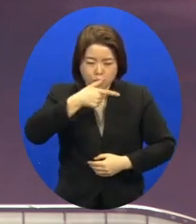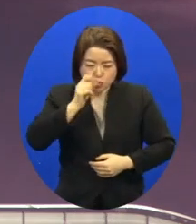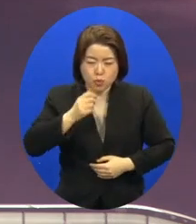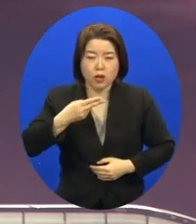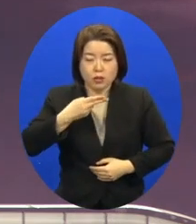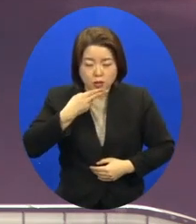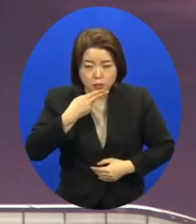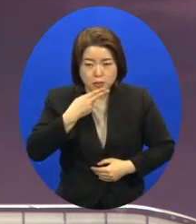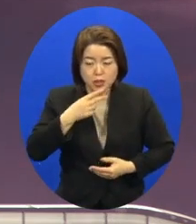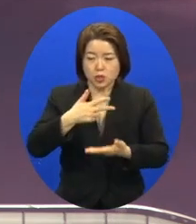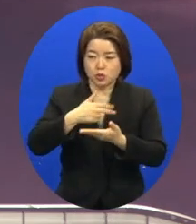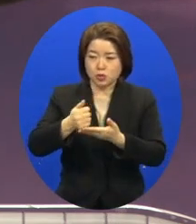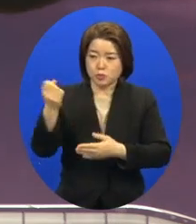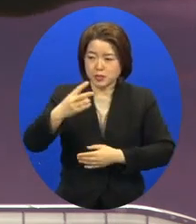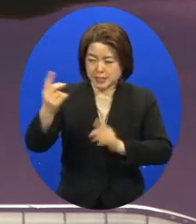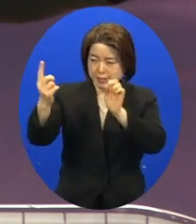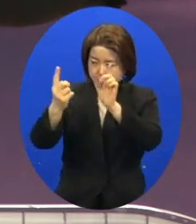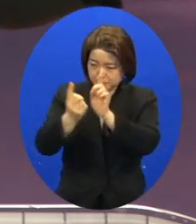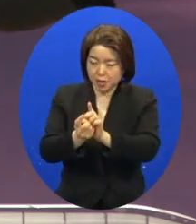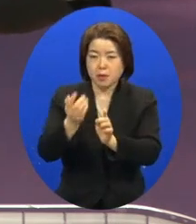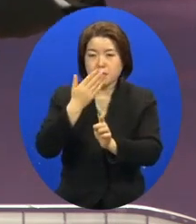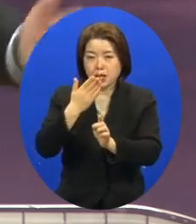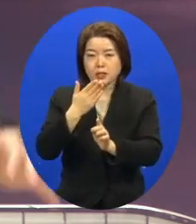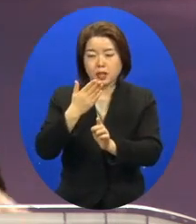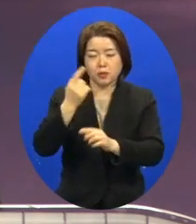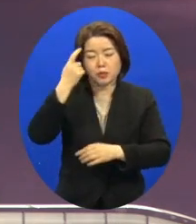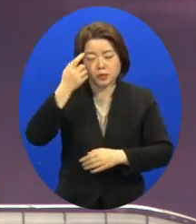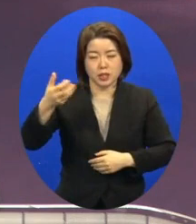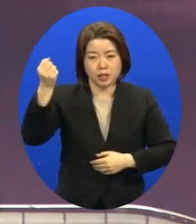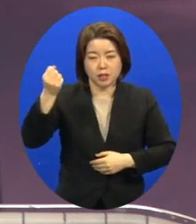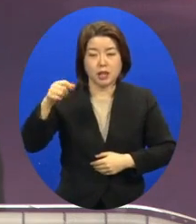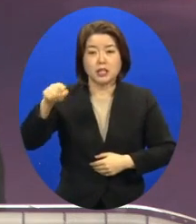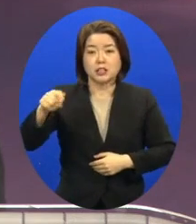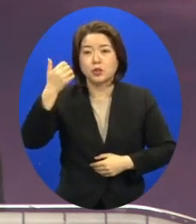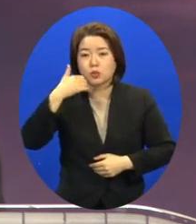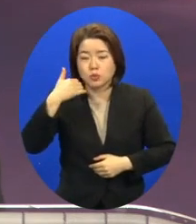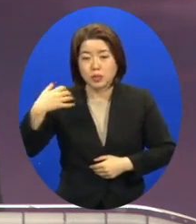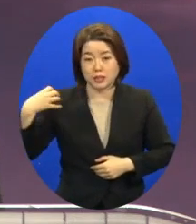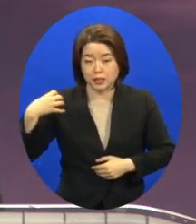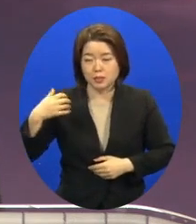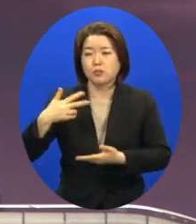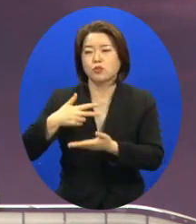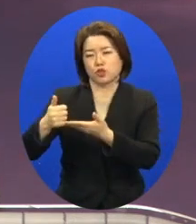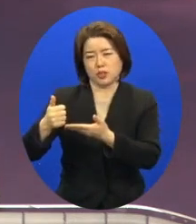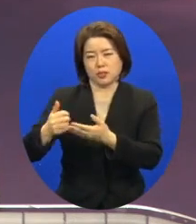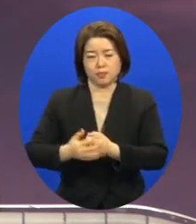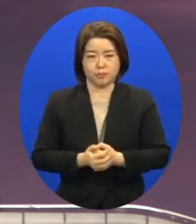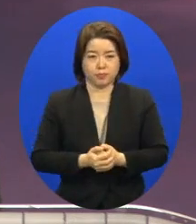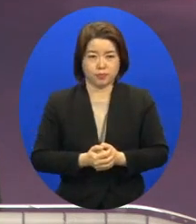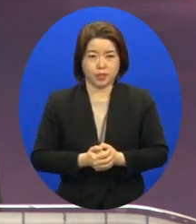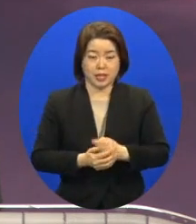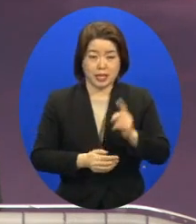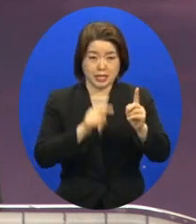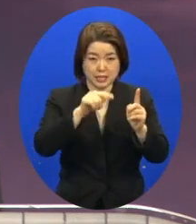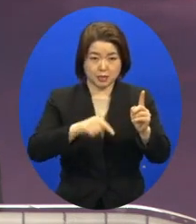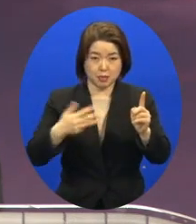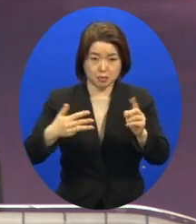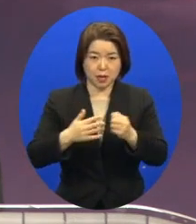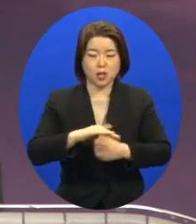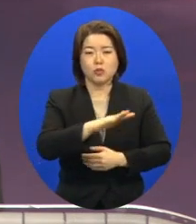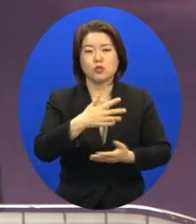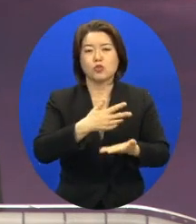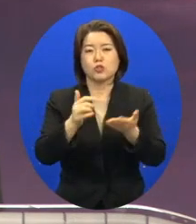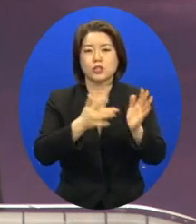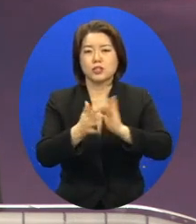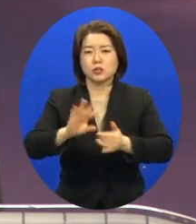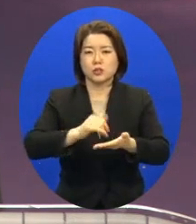확신했어요. 왜? 그걸 주님이 하실 것입니까? 8절 말씀에 이렇게 말씀합니다. 우리 주 예수 그리스도께서 나타나실